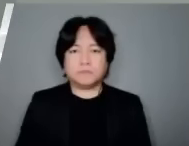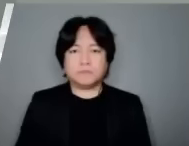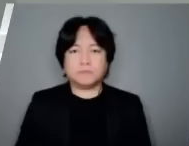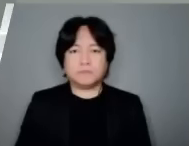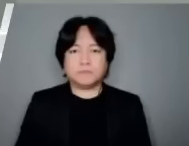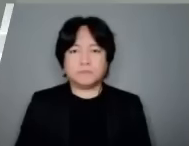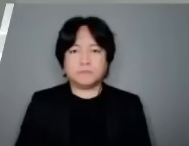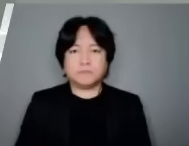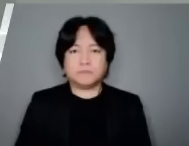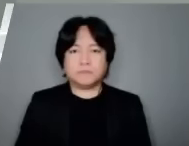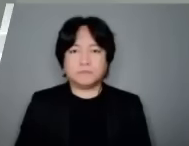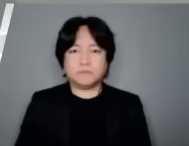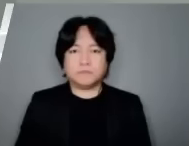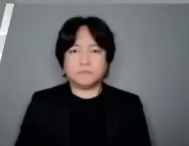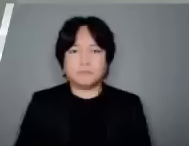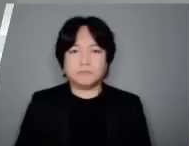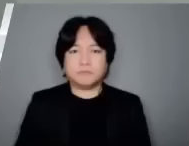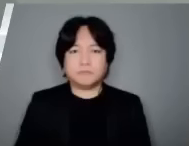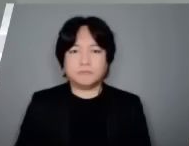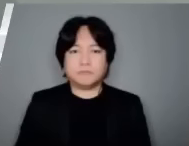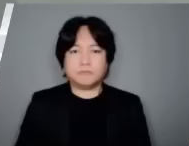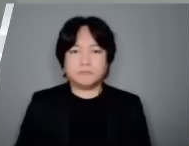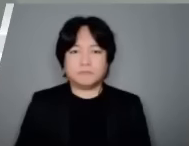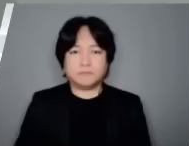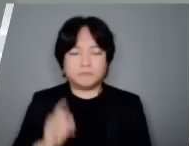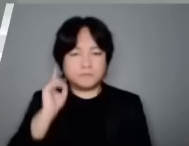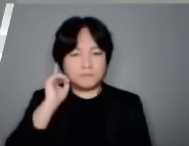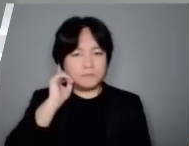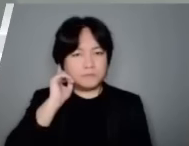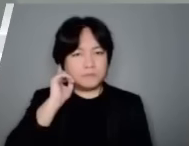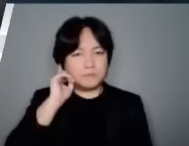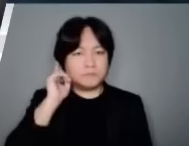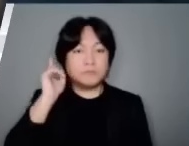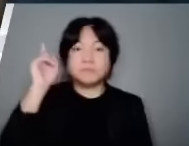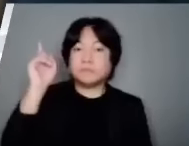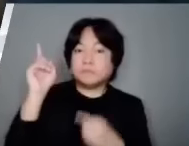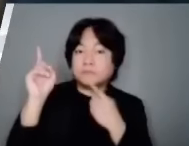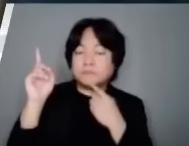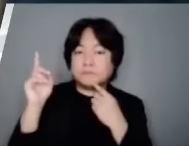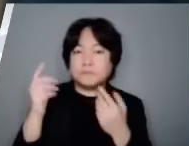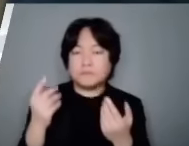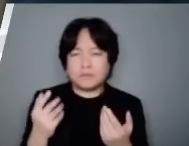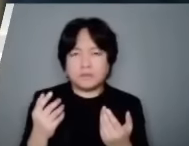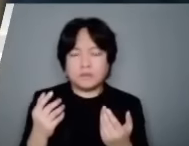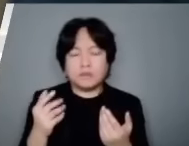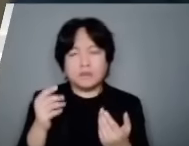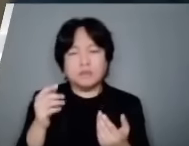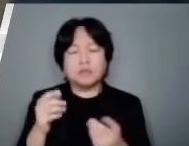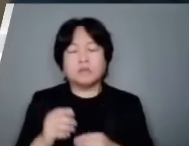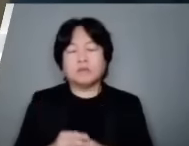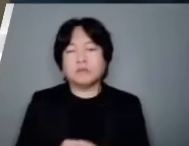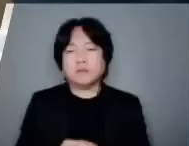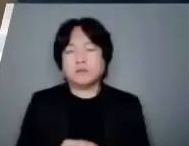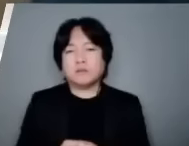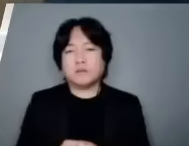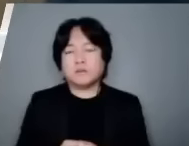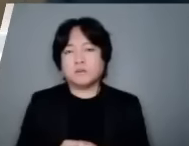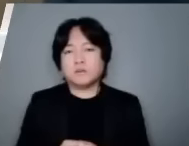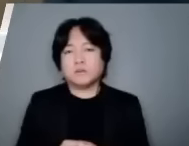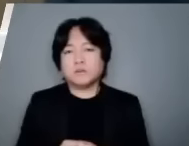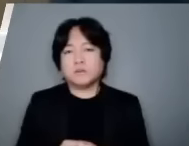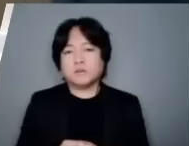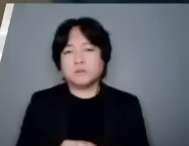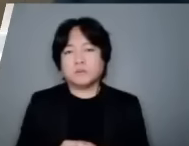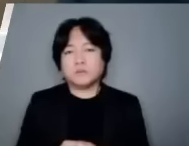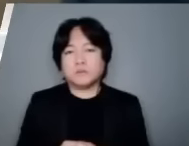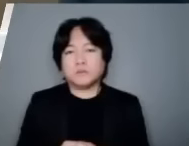masasabi na merong underground facility. The issuance of the TPO, no,